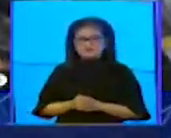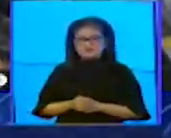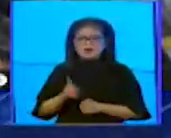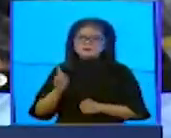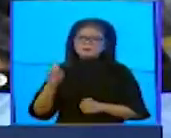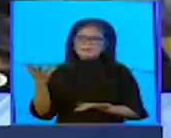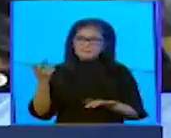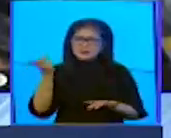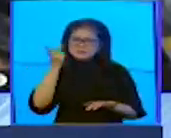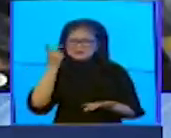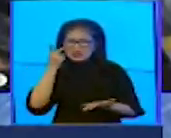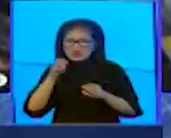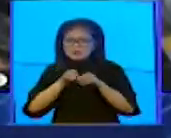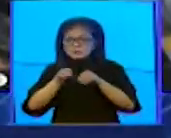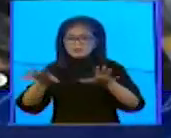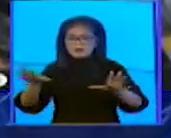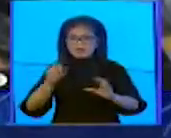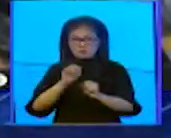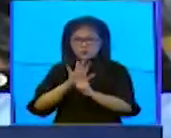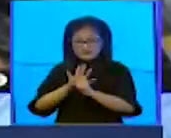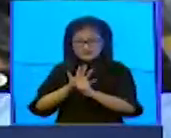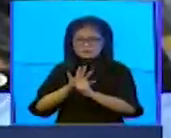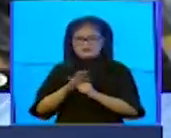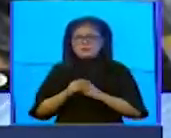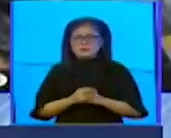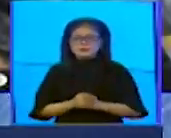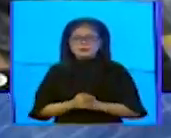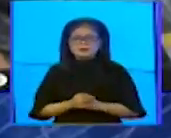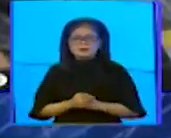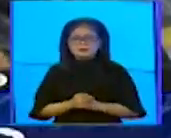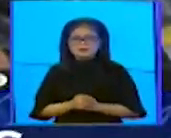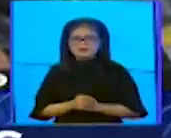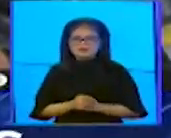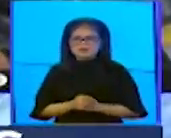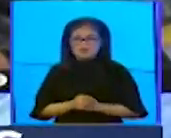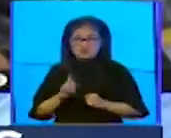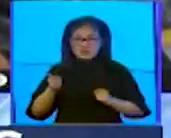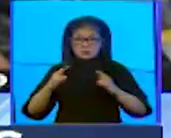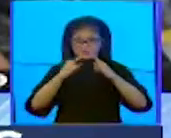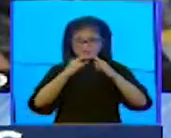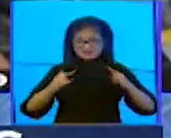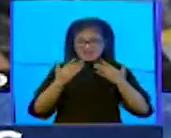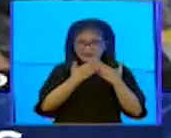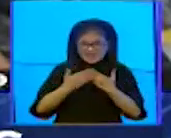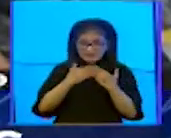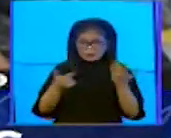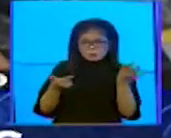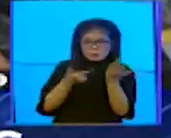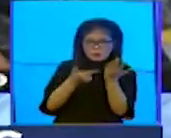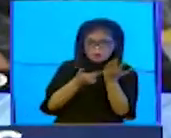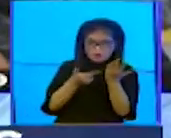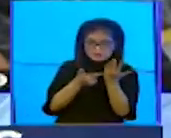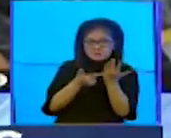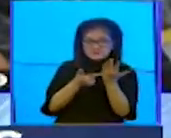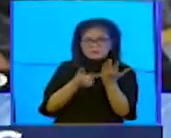menjaga. Sebagai gantinya, kalau seperti di Aqobah ini, karena kita sudah menggunakan digital, sekolah kita 3 tahun yang lalu,